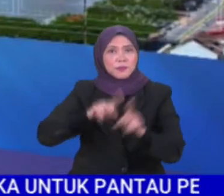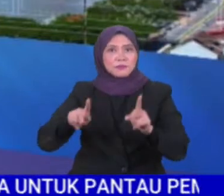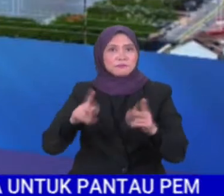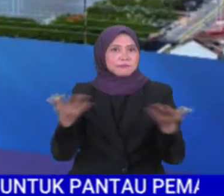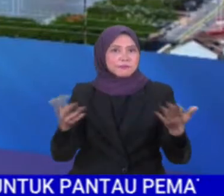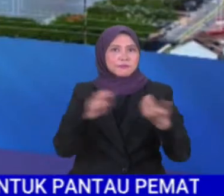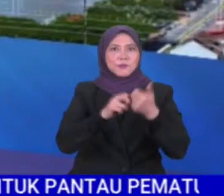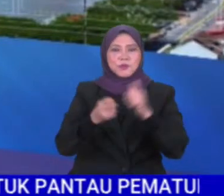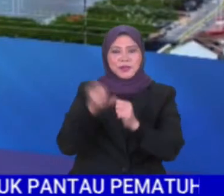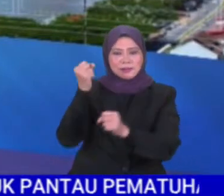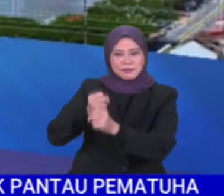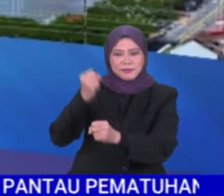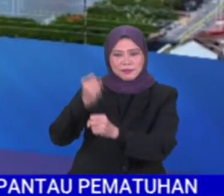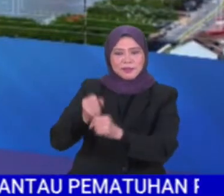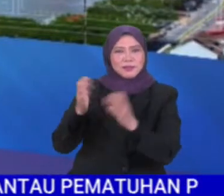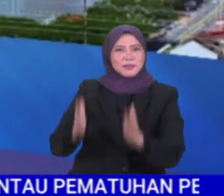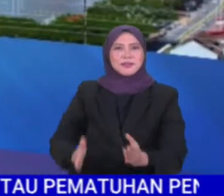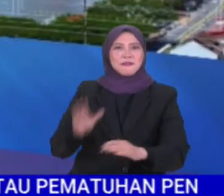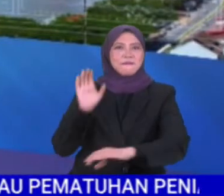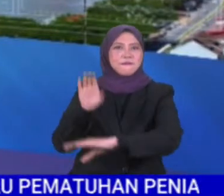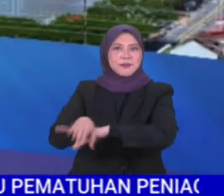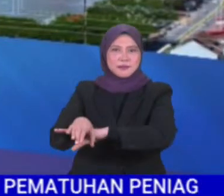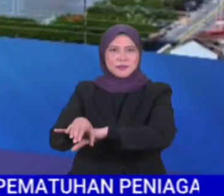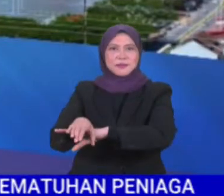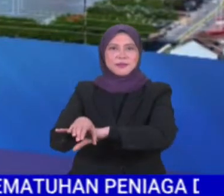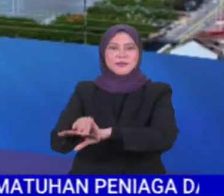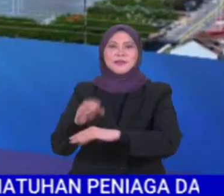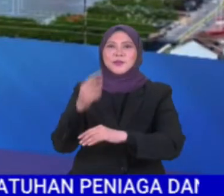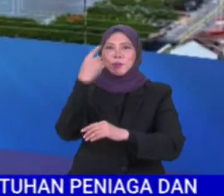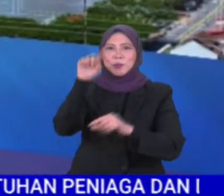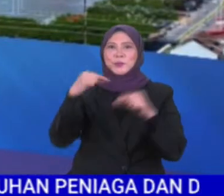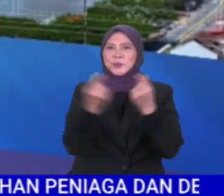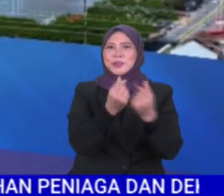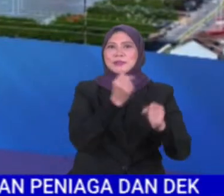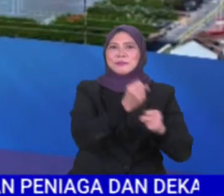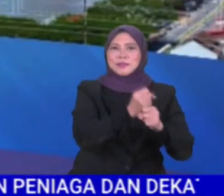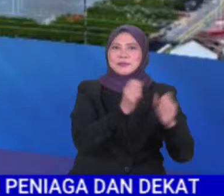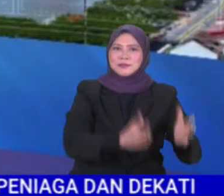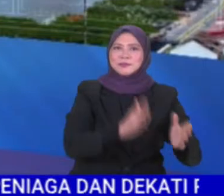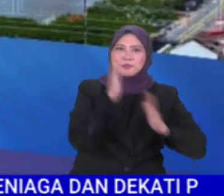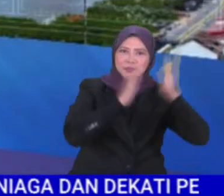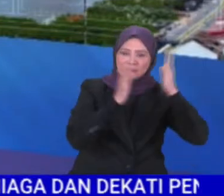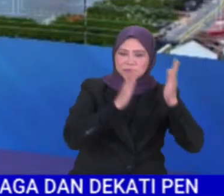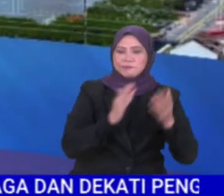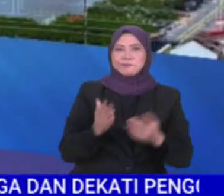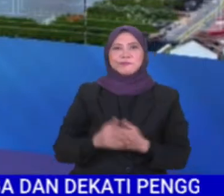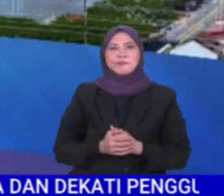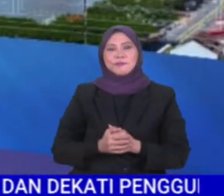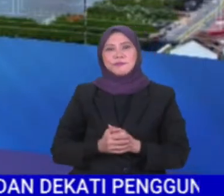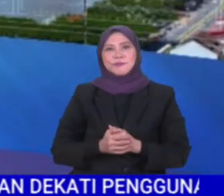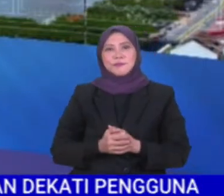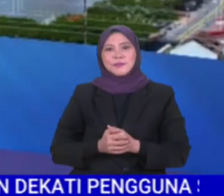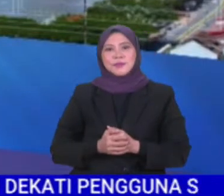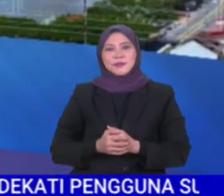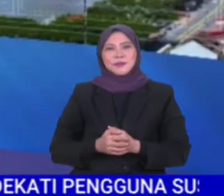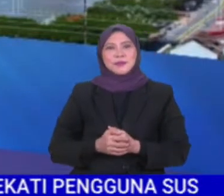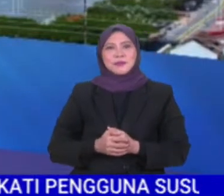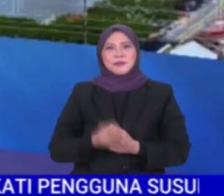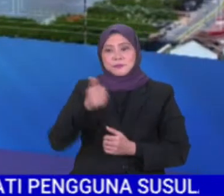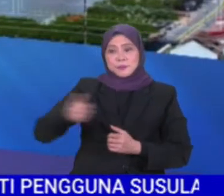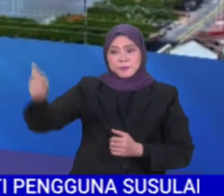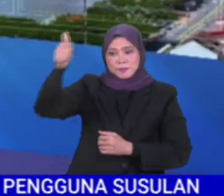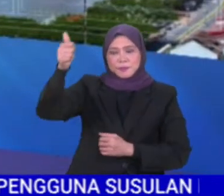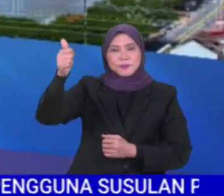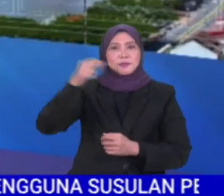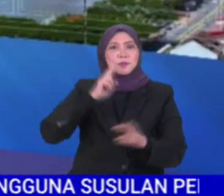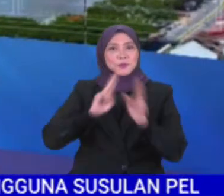isu buruh paksa atau fos laba dalam kalangan pekerja tempat tahan pengarahnya uang raduan awam Omar berucap demikian